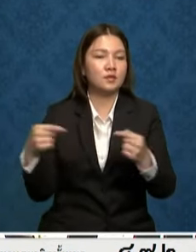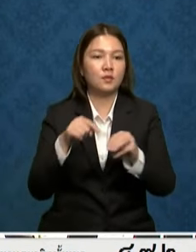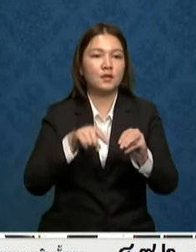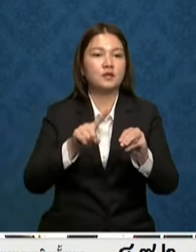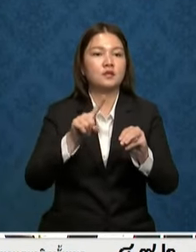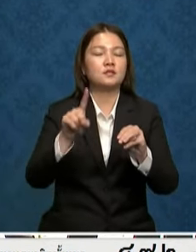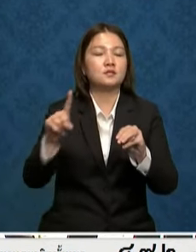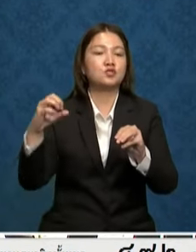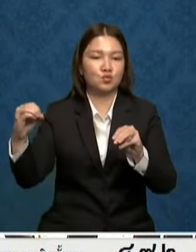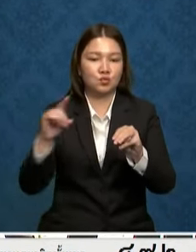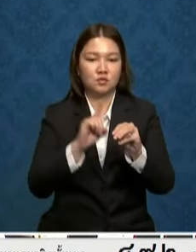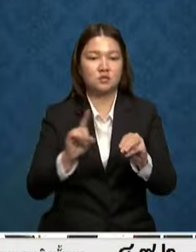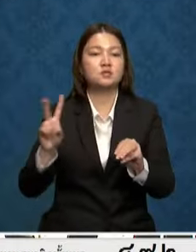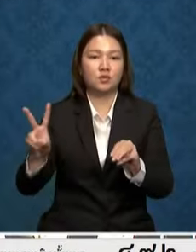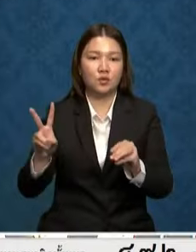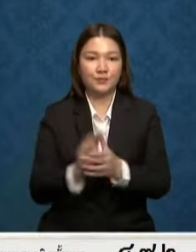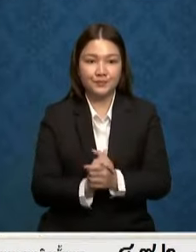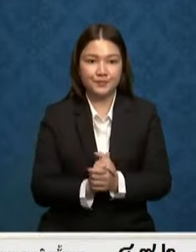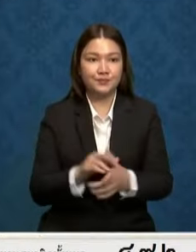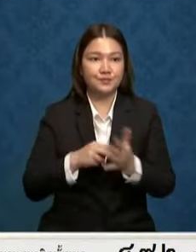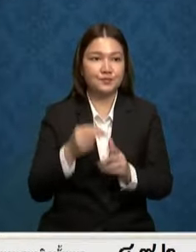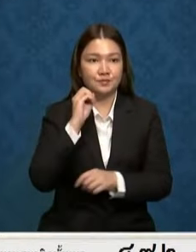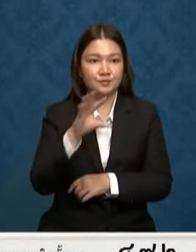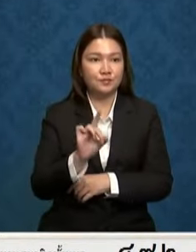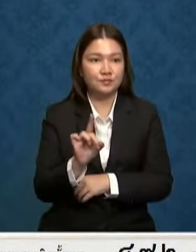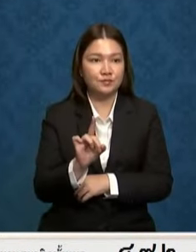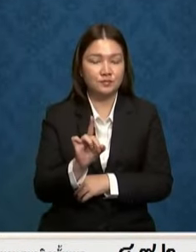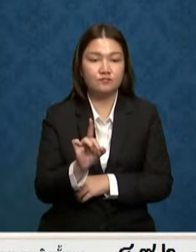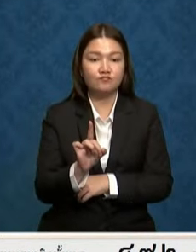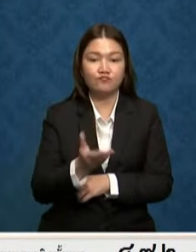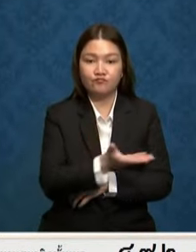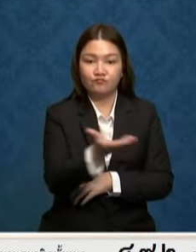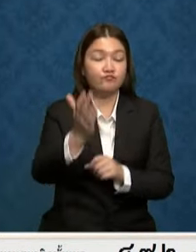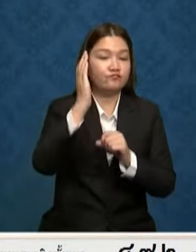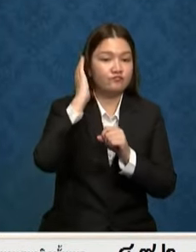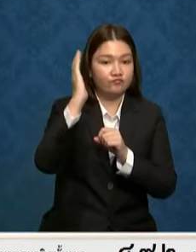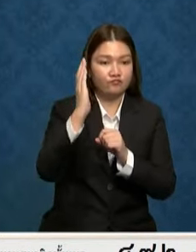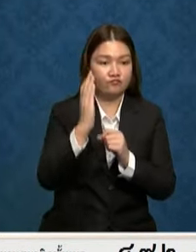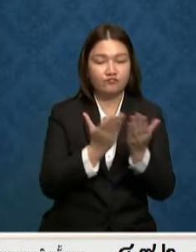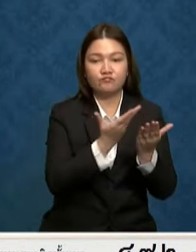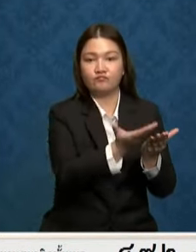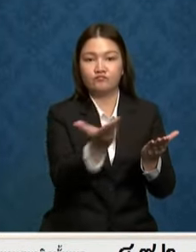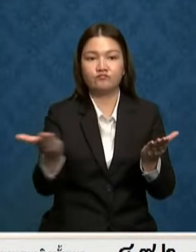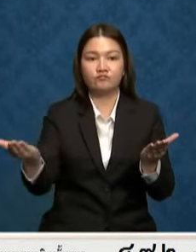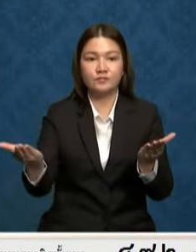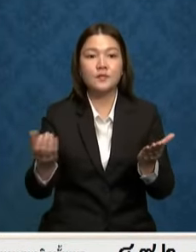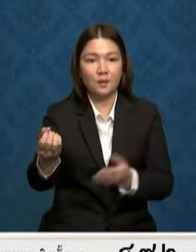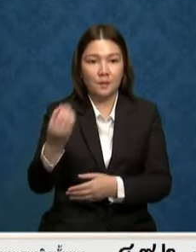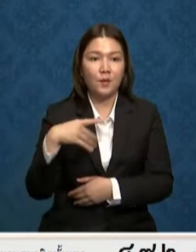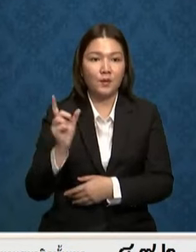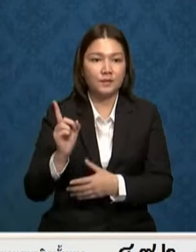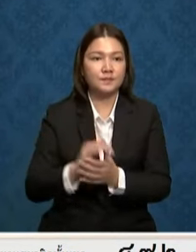ครับคือเท่าที่ผ่านมาจะเห็นว่าเอ่อหลายท่านที่ได้อภิปรายเนี่ยได้อภิปรายโดยย้ำ